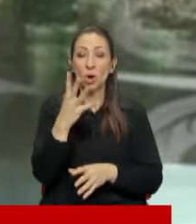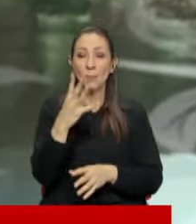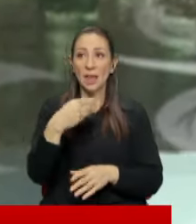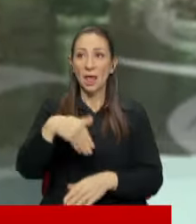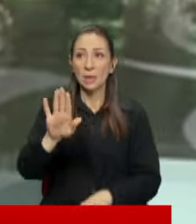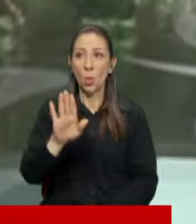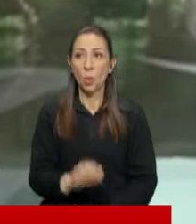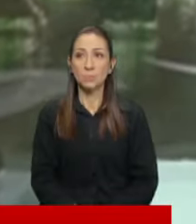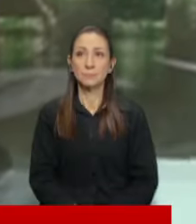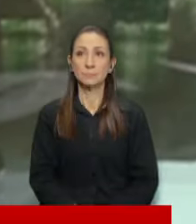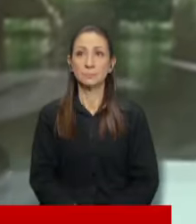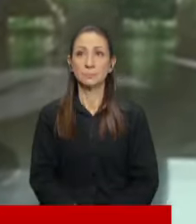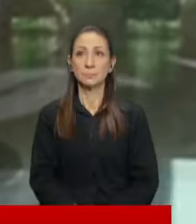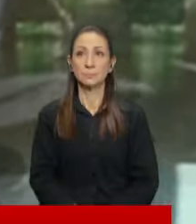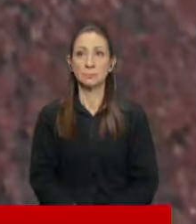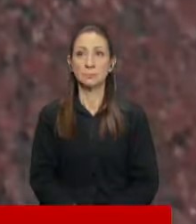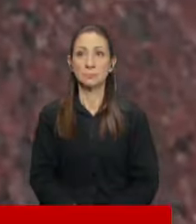lira gidiyor.